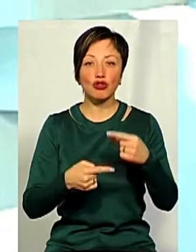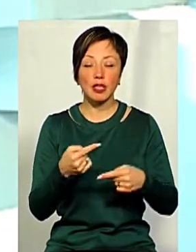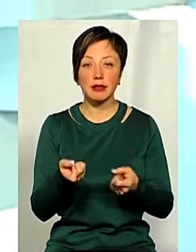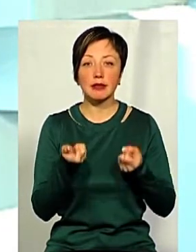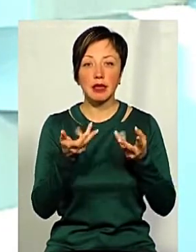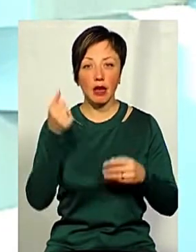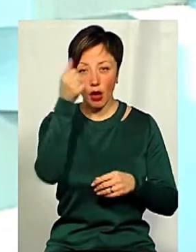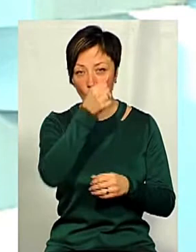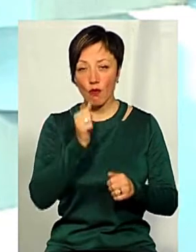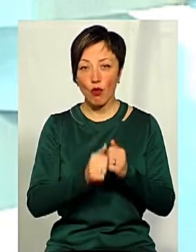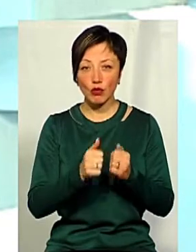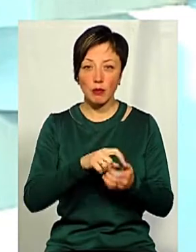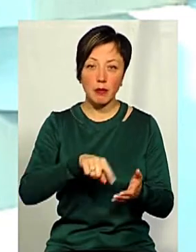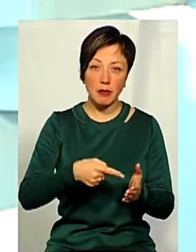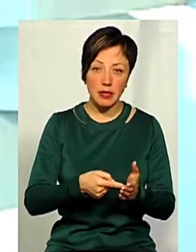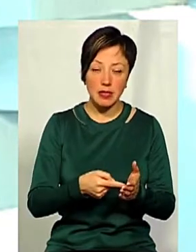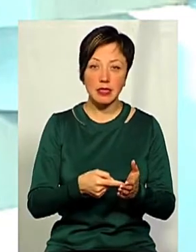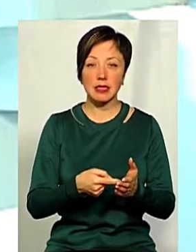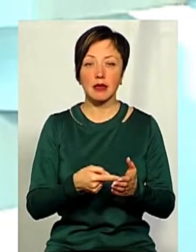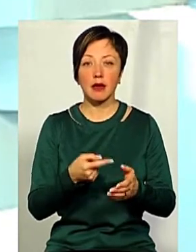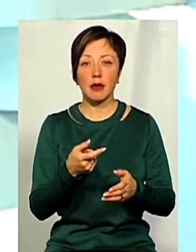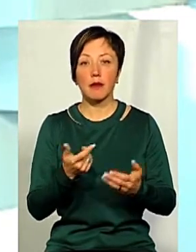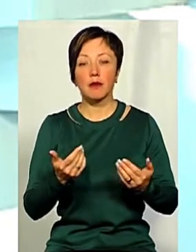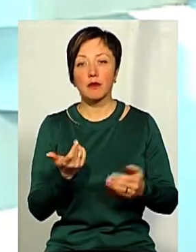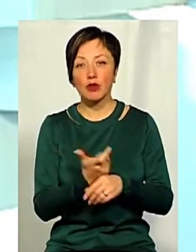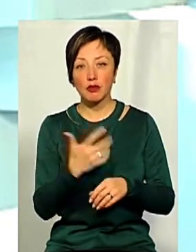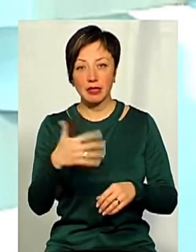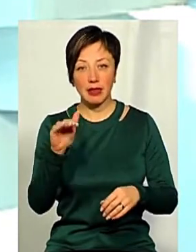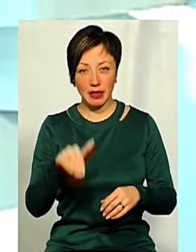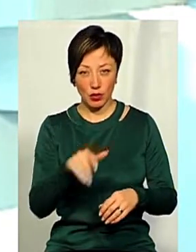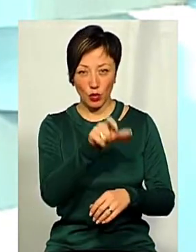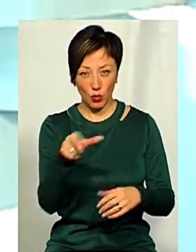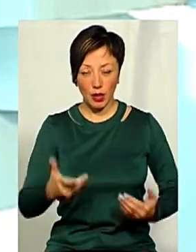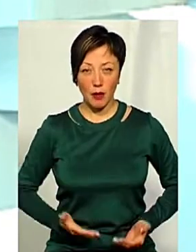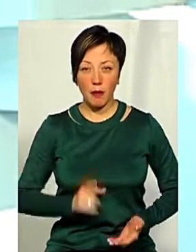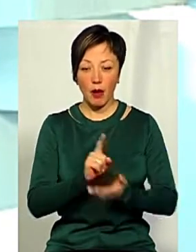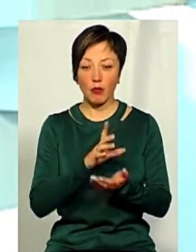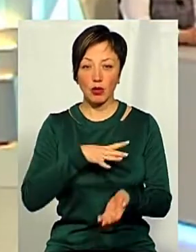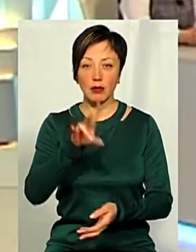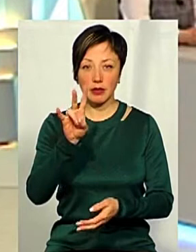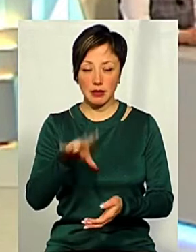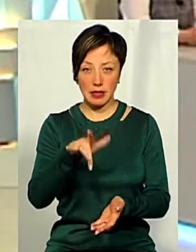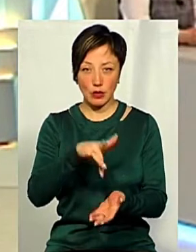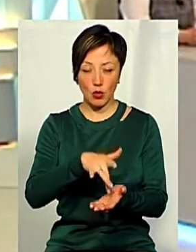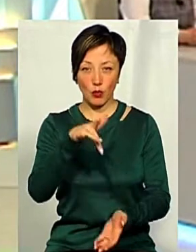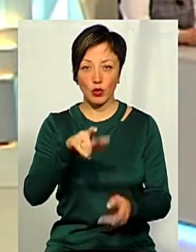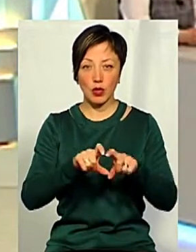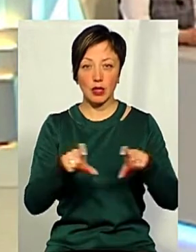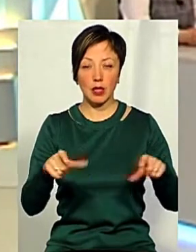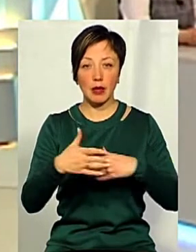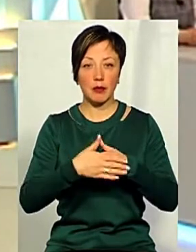пункті, де кількість мешканців більше, ніж 50 тисяч, має бути і стаціонарний пункт, я думаю, що це в